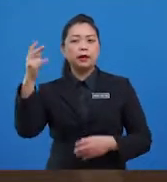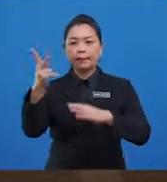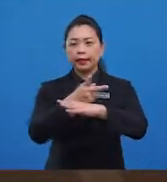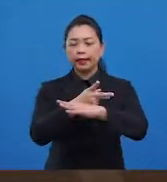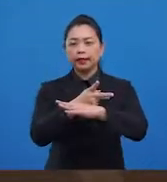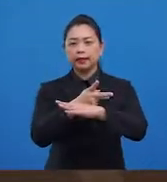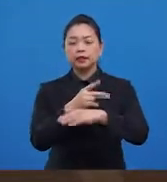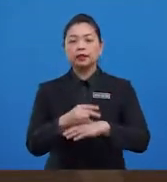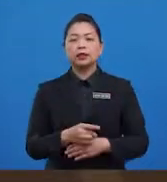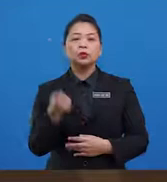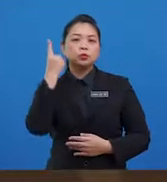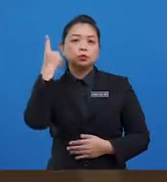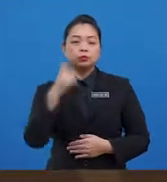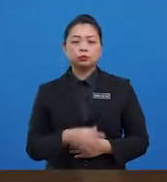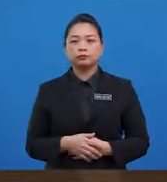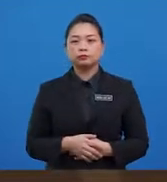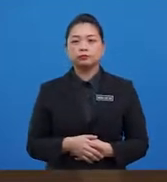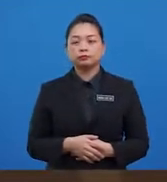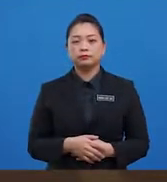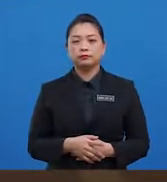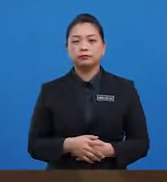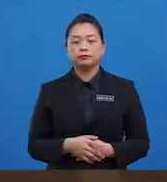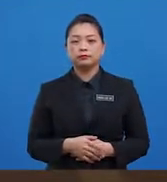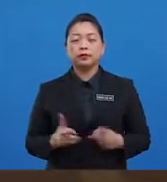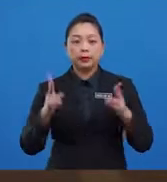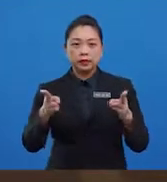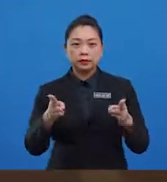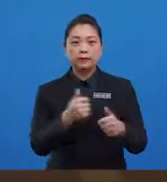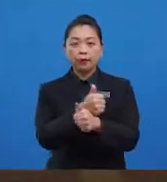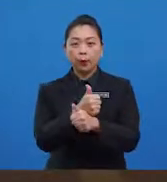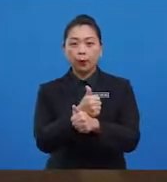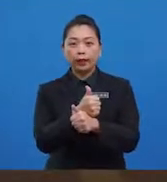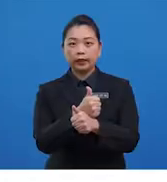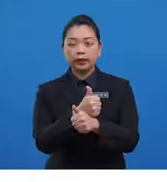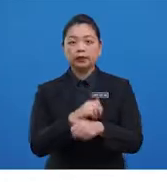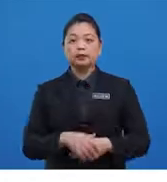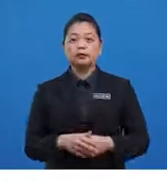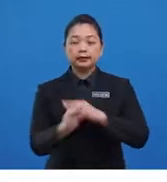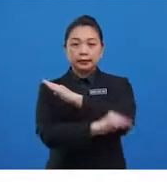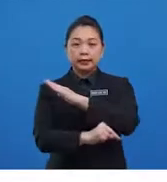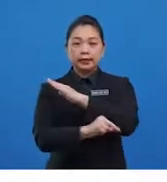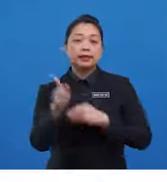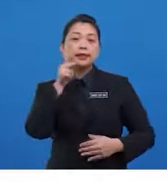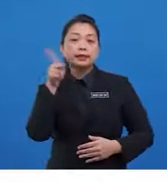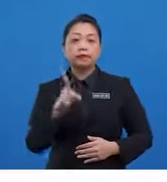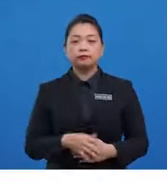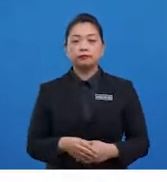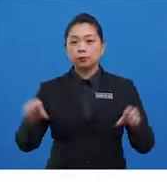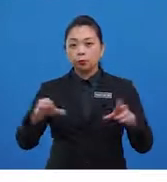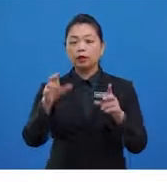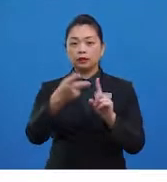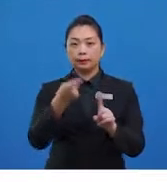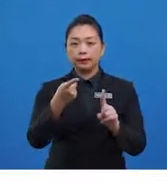muskat Oman dan pakaian rasmi pegawai kerajaan negeri Kedah. Muskat diperbuat